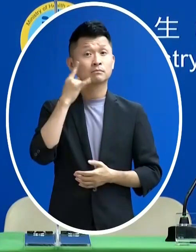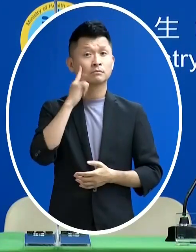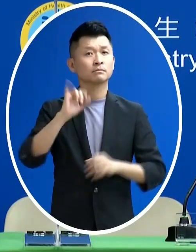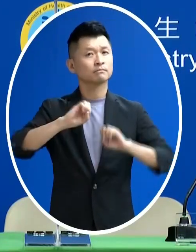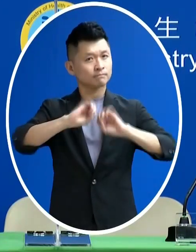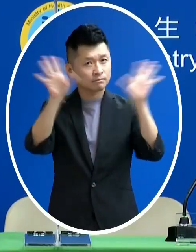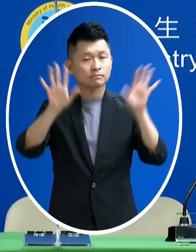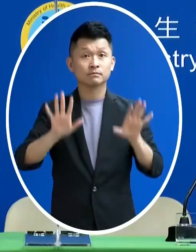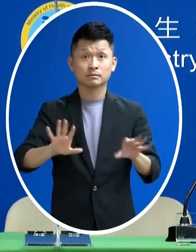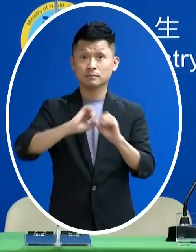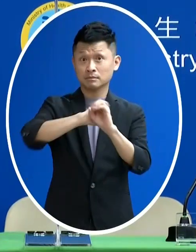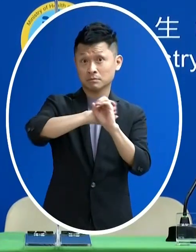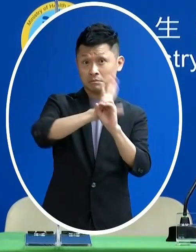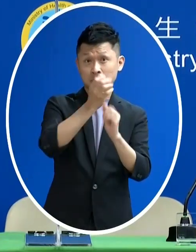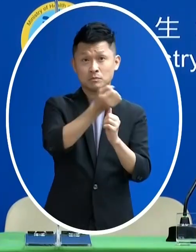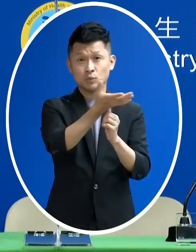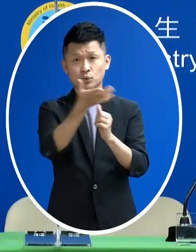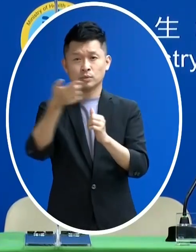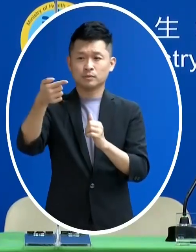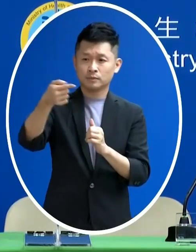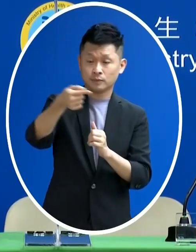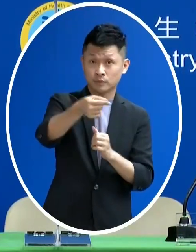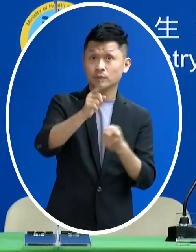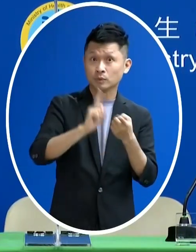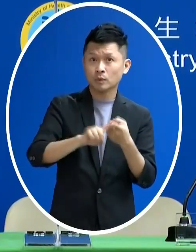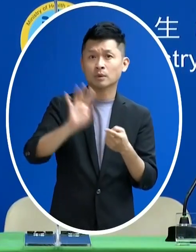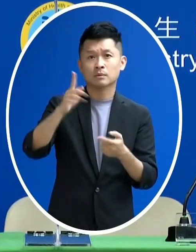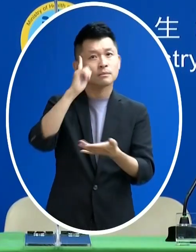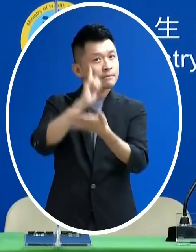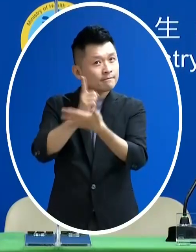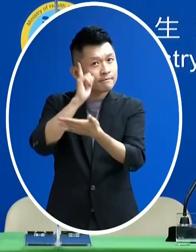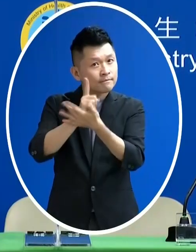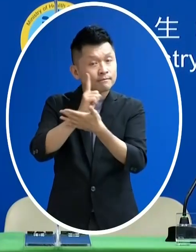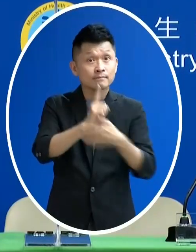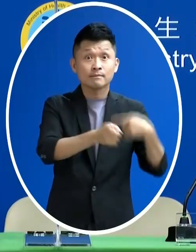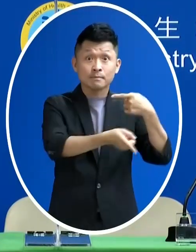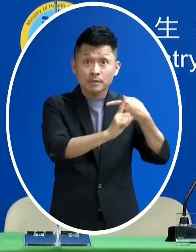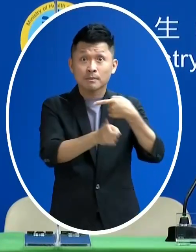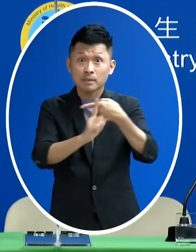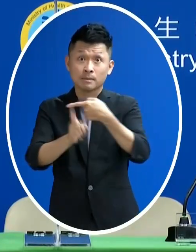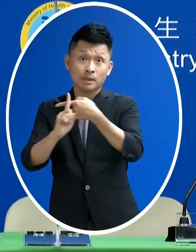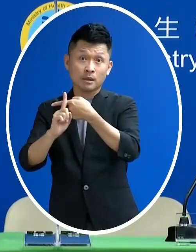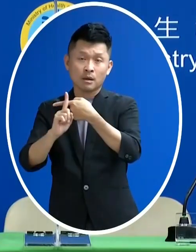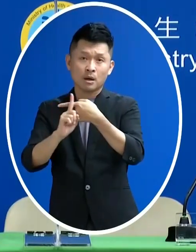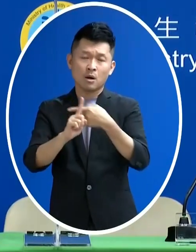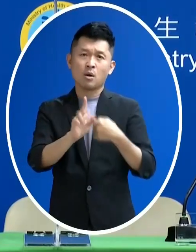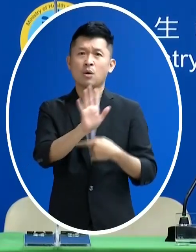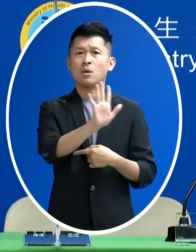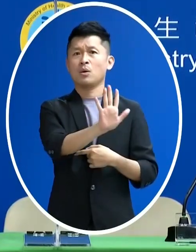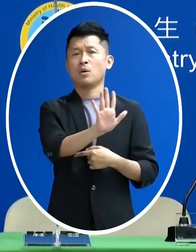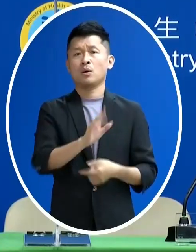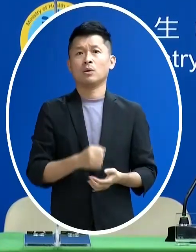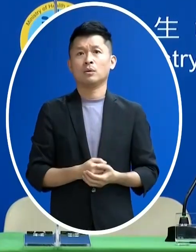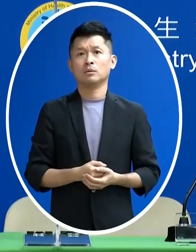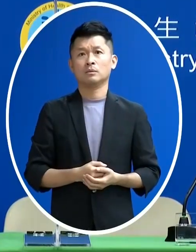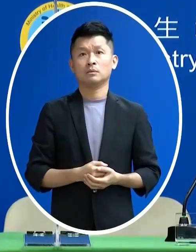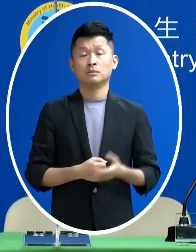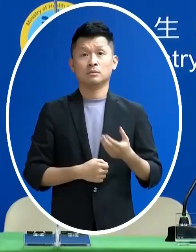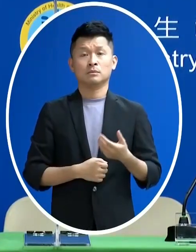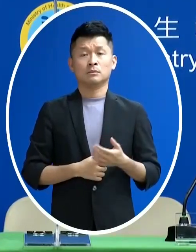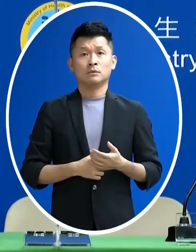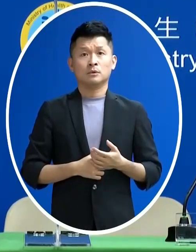前这个疫情虽然说处于低点，不过每天都还是有确诊的这个个案数，都还没有说